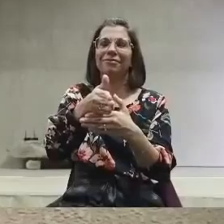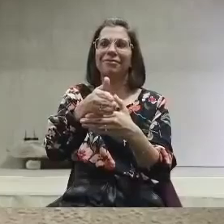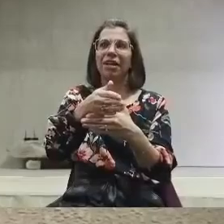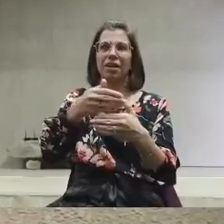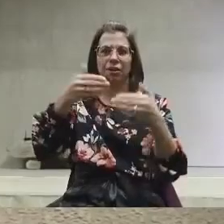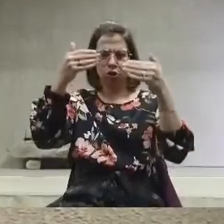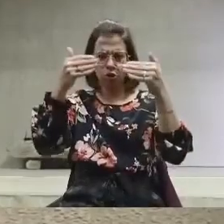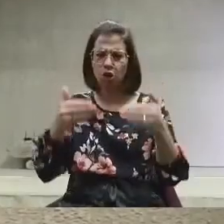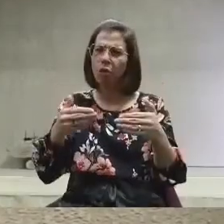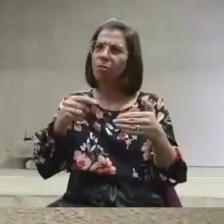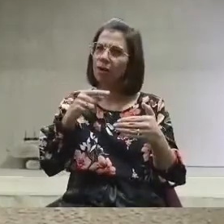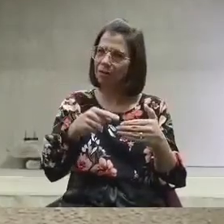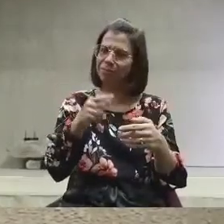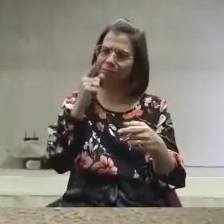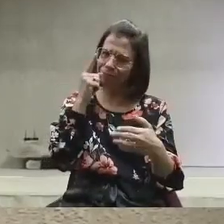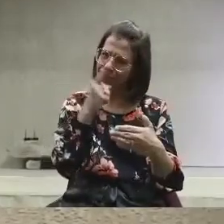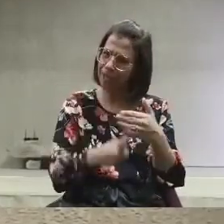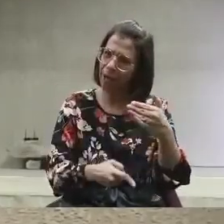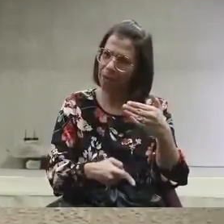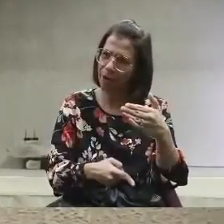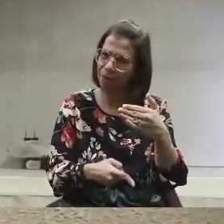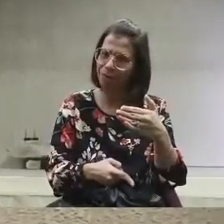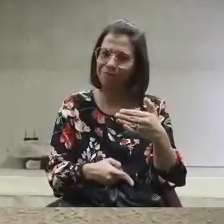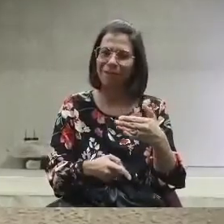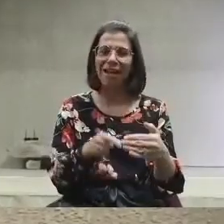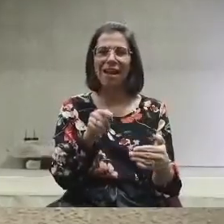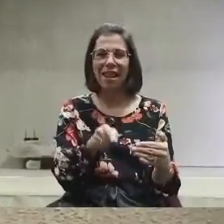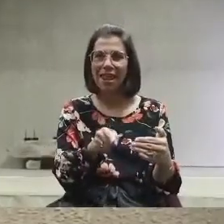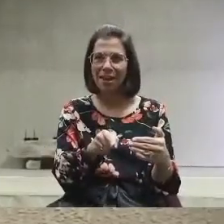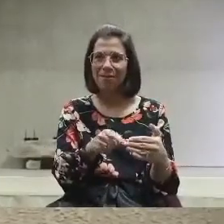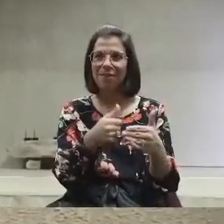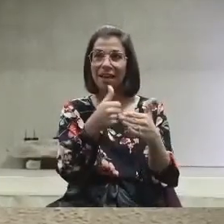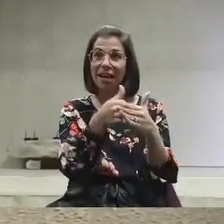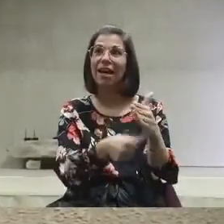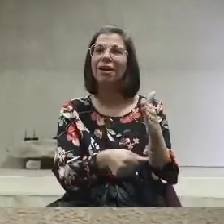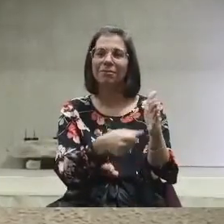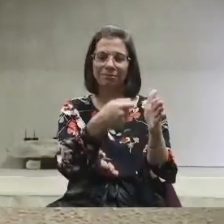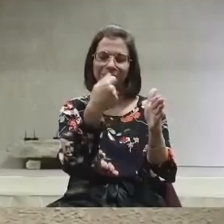Et voilà que le policier, il dit, je vous donne 135 €.